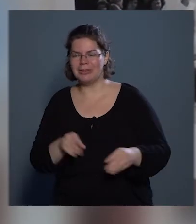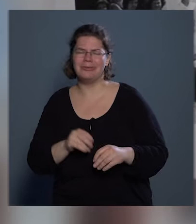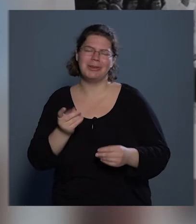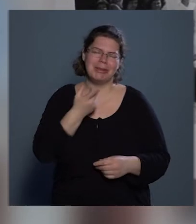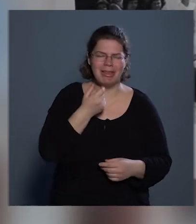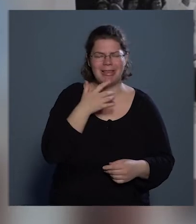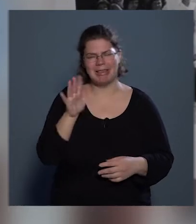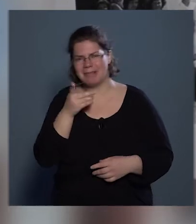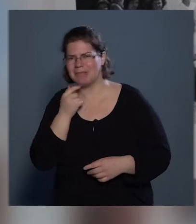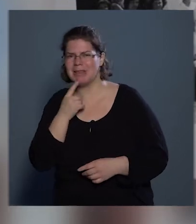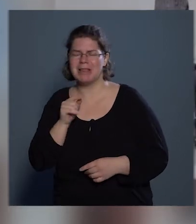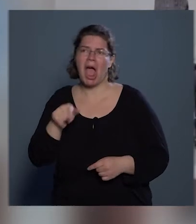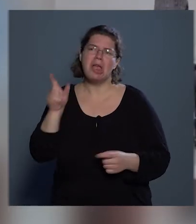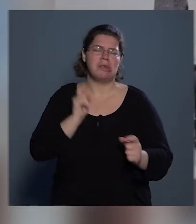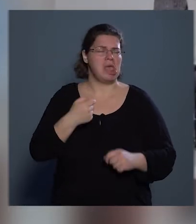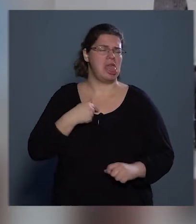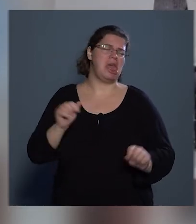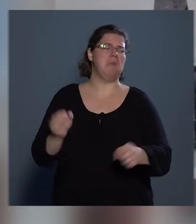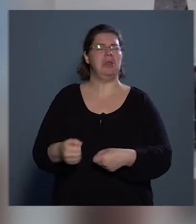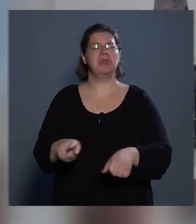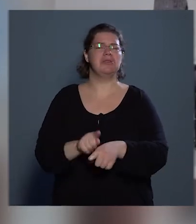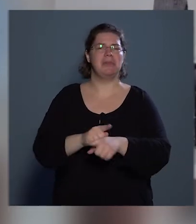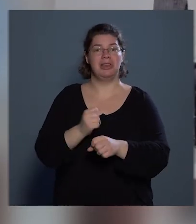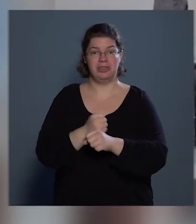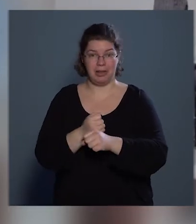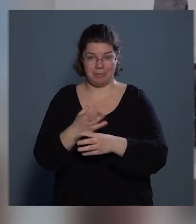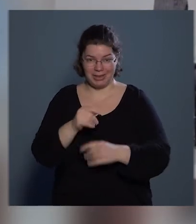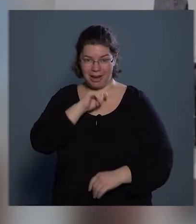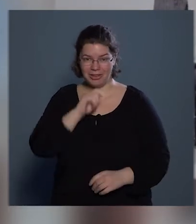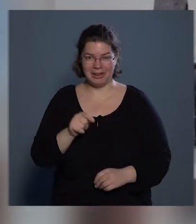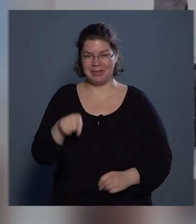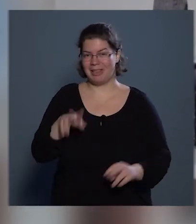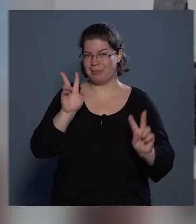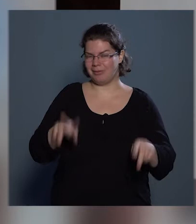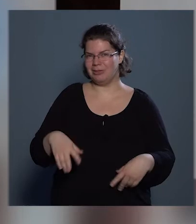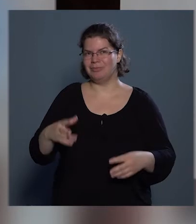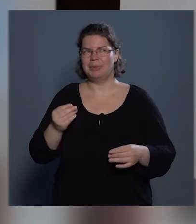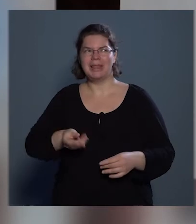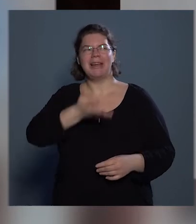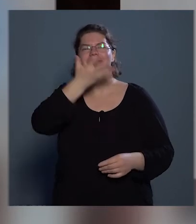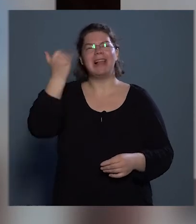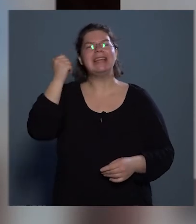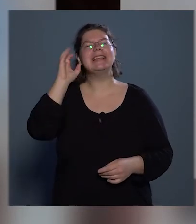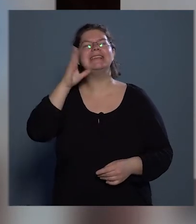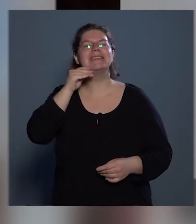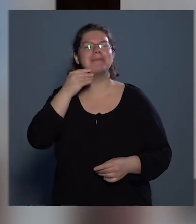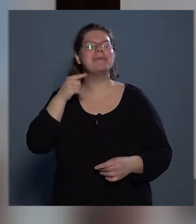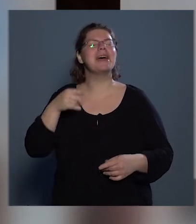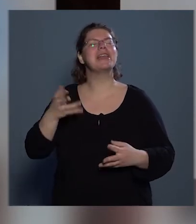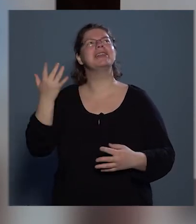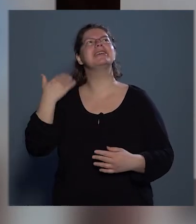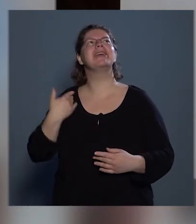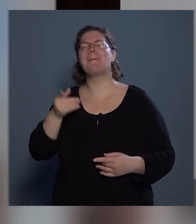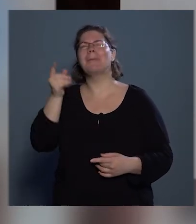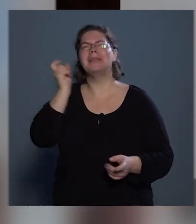nem tetszik, lehet, hogy azok gondolja, hogy én ezt biztos nem így csinálnám. Mennyire sikerült ezt megvalósítani, vagy mennyire felejti el az ember útközben ezt, hogy annak idején mit gondolt, hogy